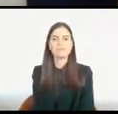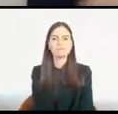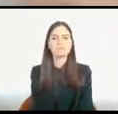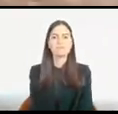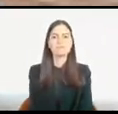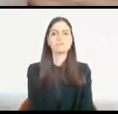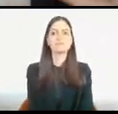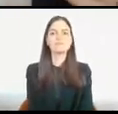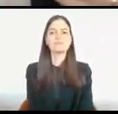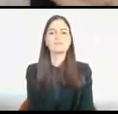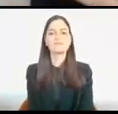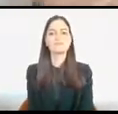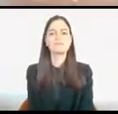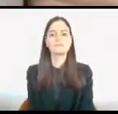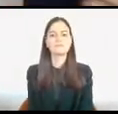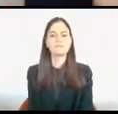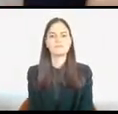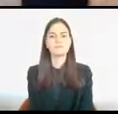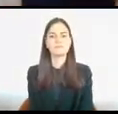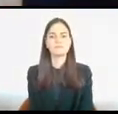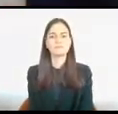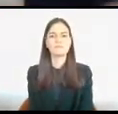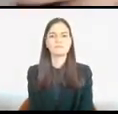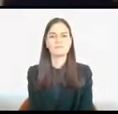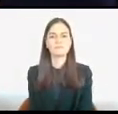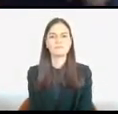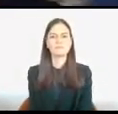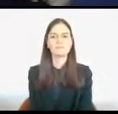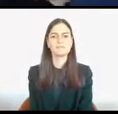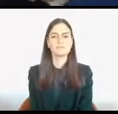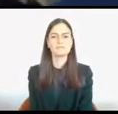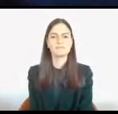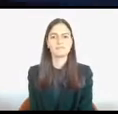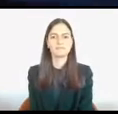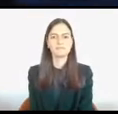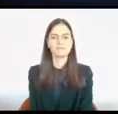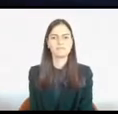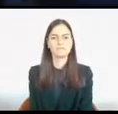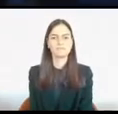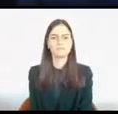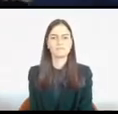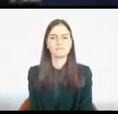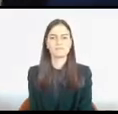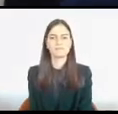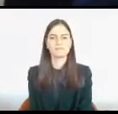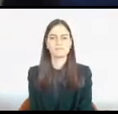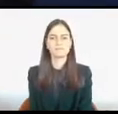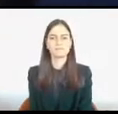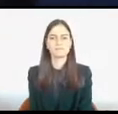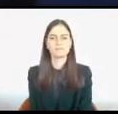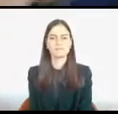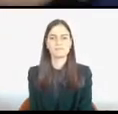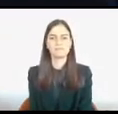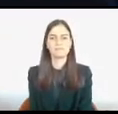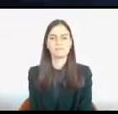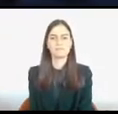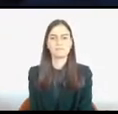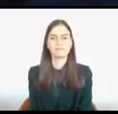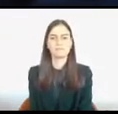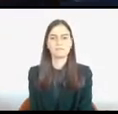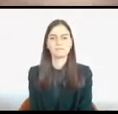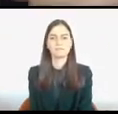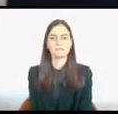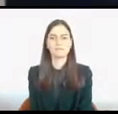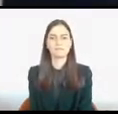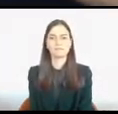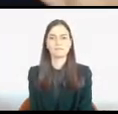coût d'un rachat de trimestre ». En tout cas, quelques règles à retenir pour répondre plus précisément à la question posée. Première